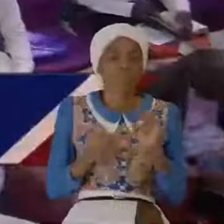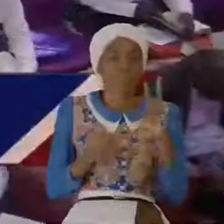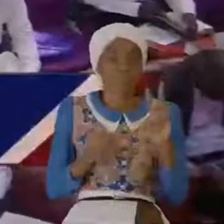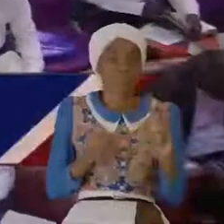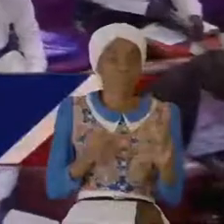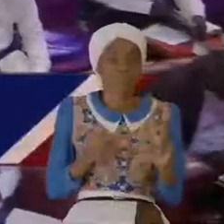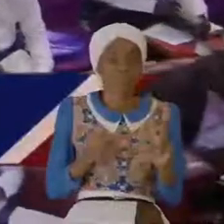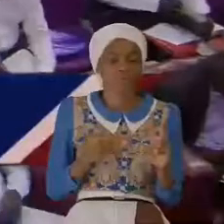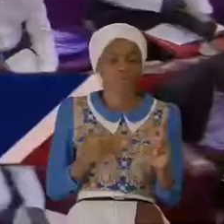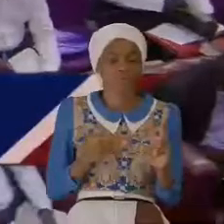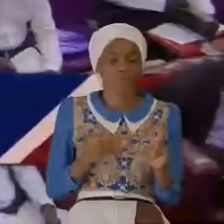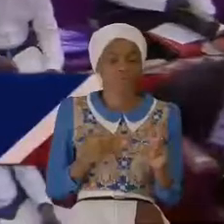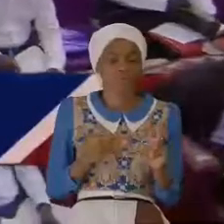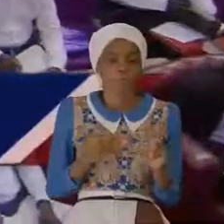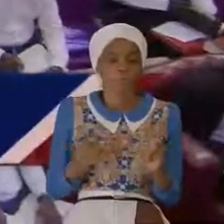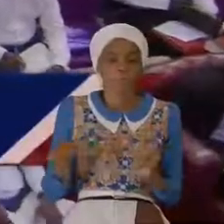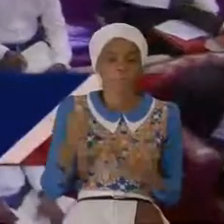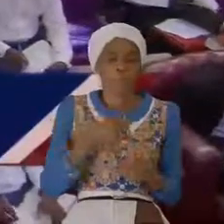ici.